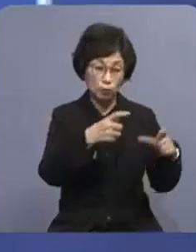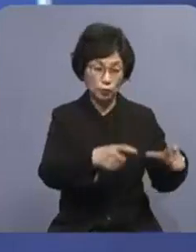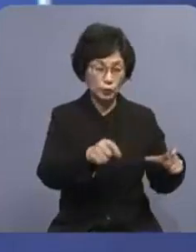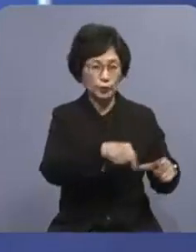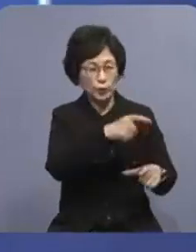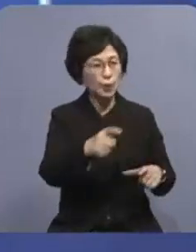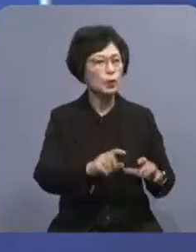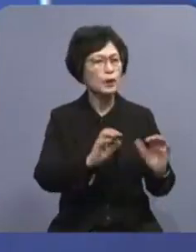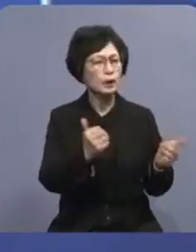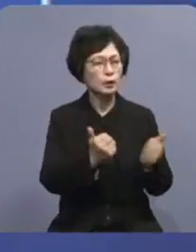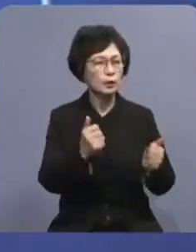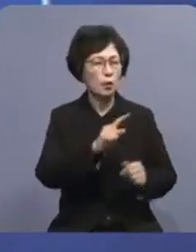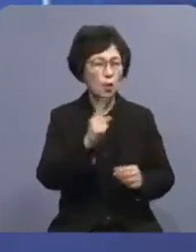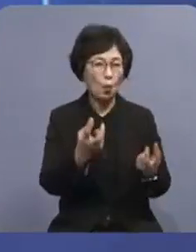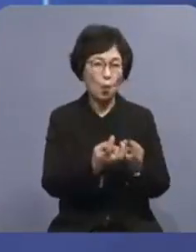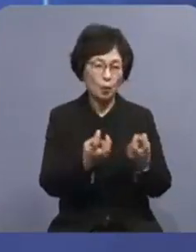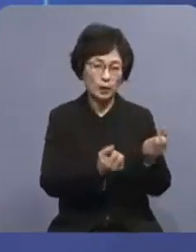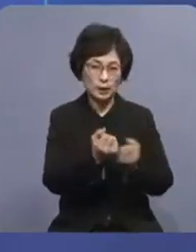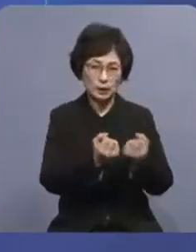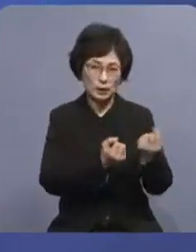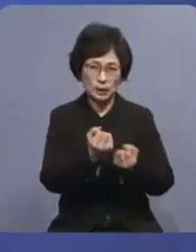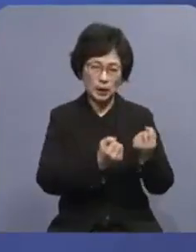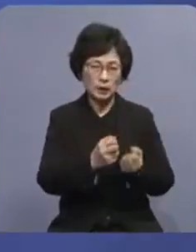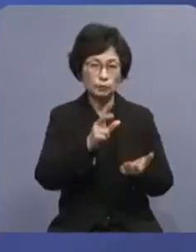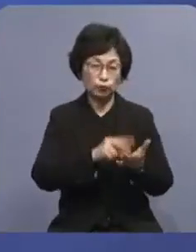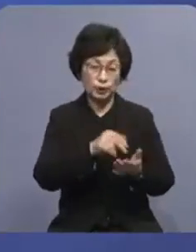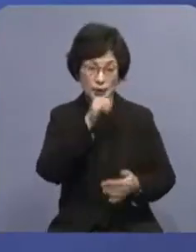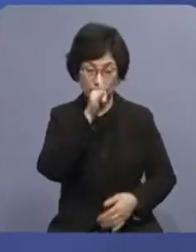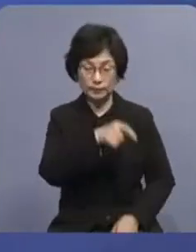어떻게 설득하느냐가 나왔습니다